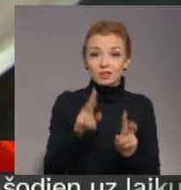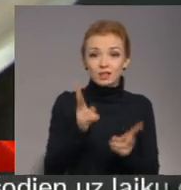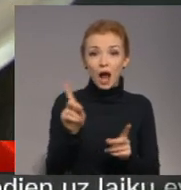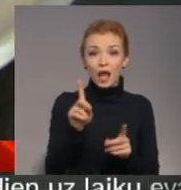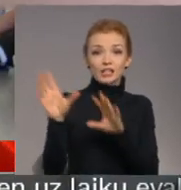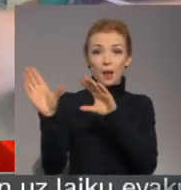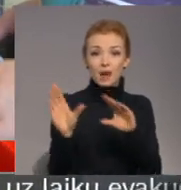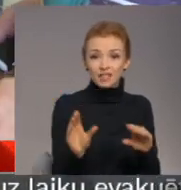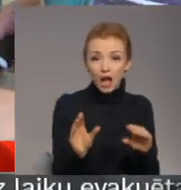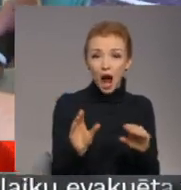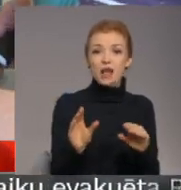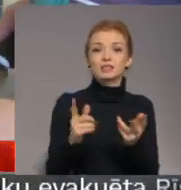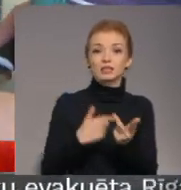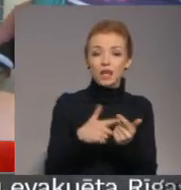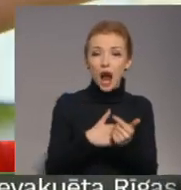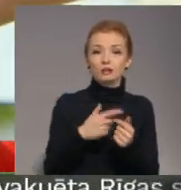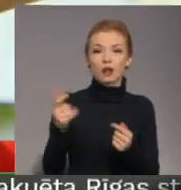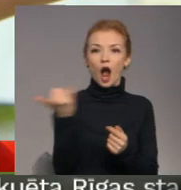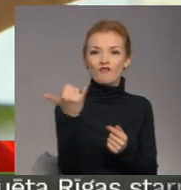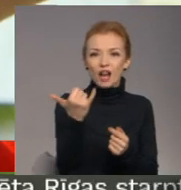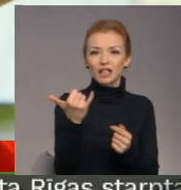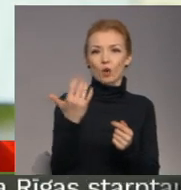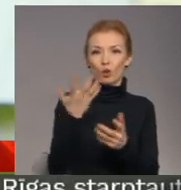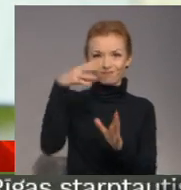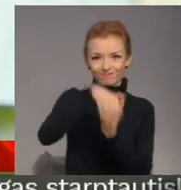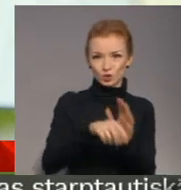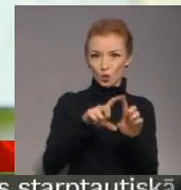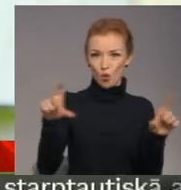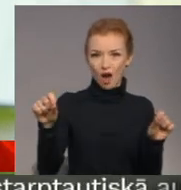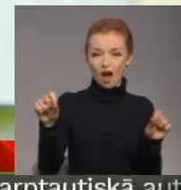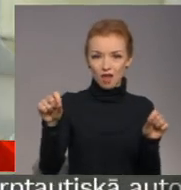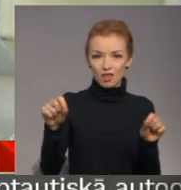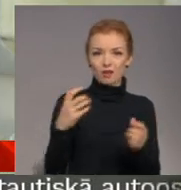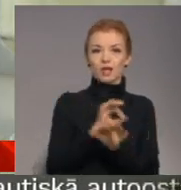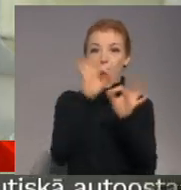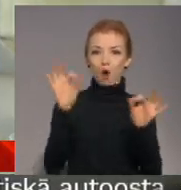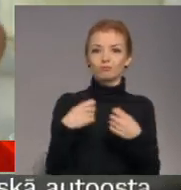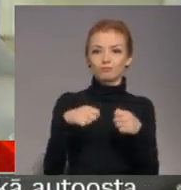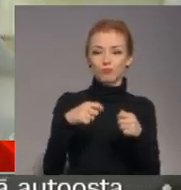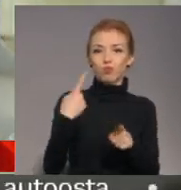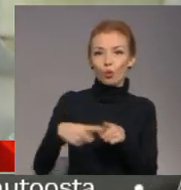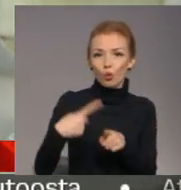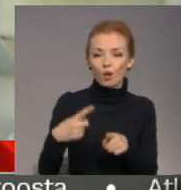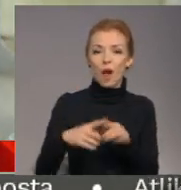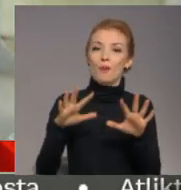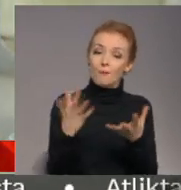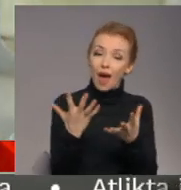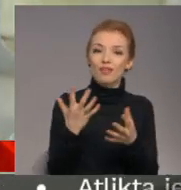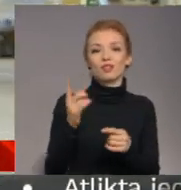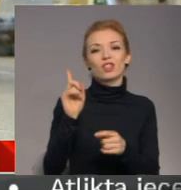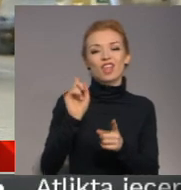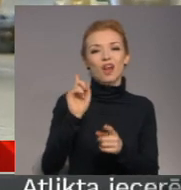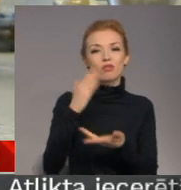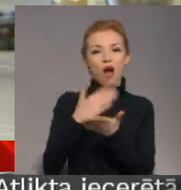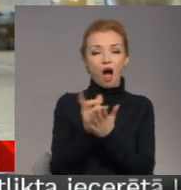skolu skaits, kurās ir kafejnīcas un veikali. Skolēni biežāk sākušais tābolus un burkānus, tomēr tikai 1/3 svaigus augļus